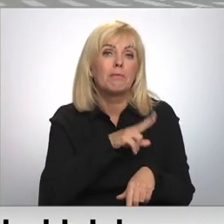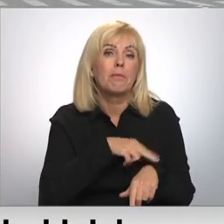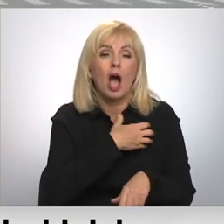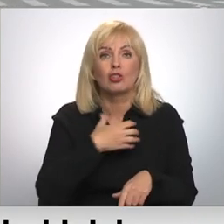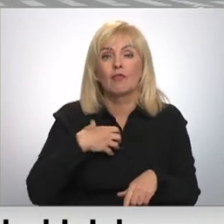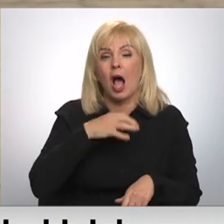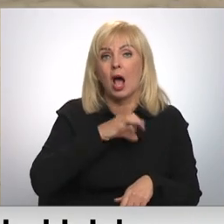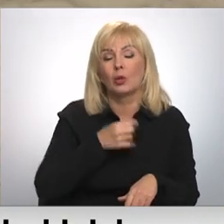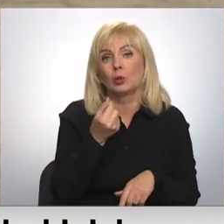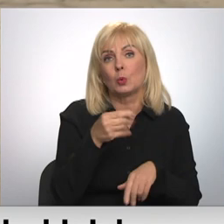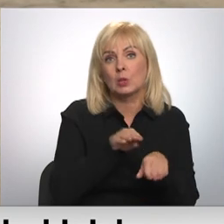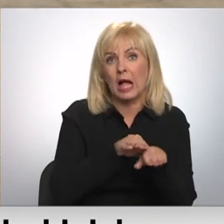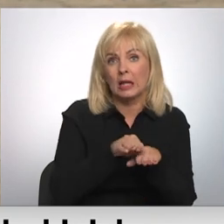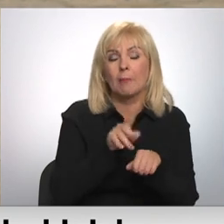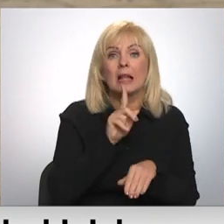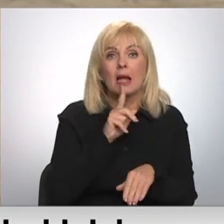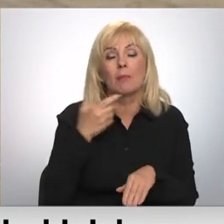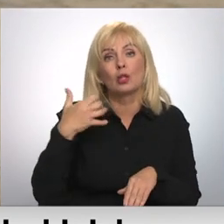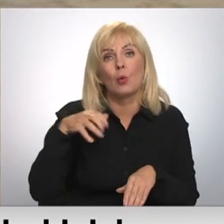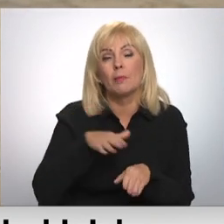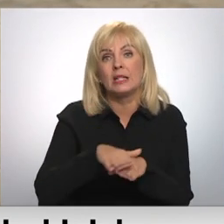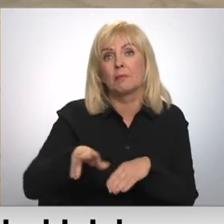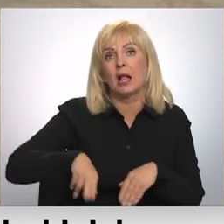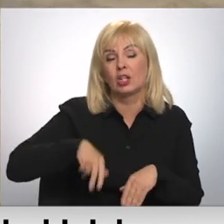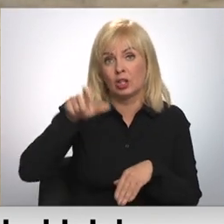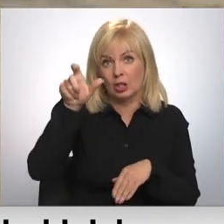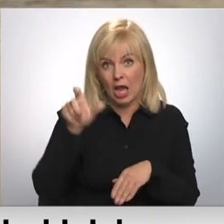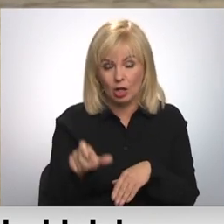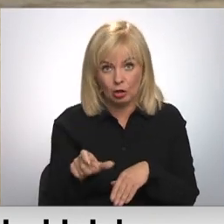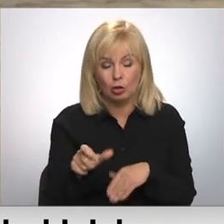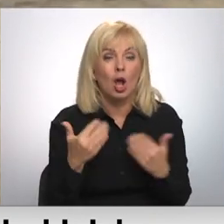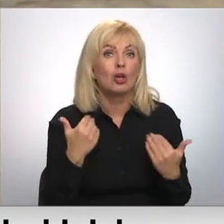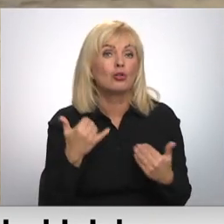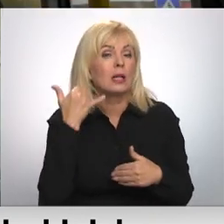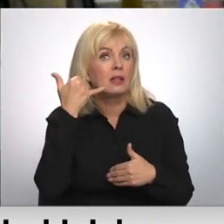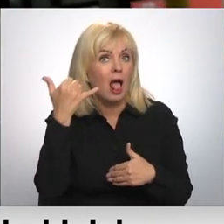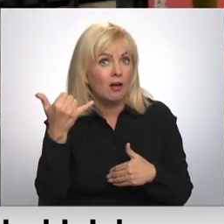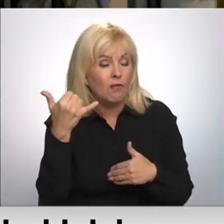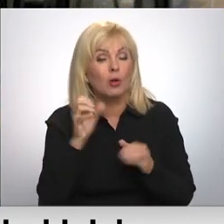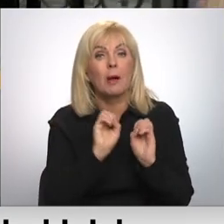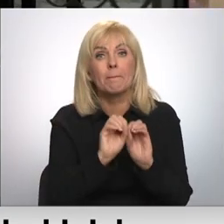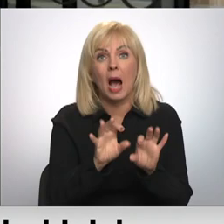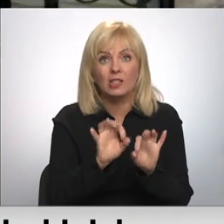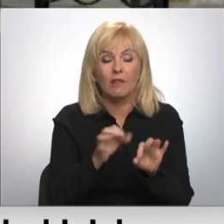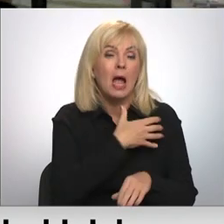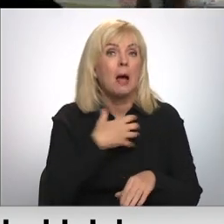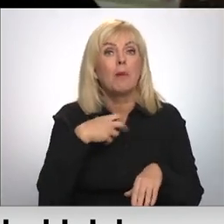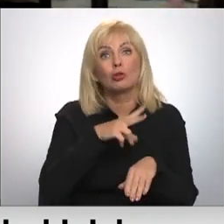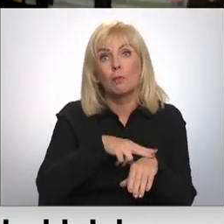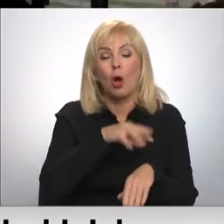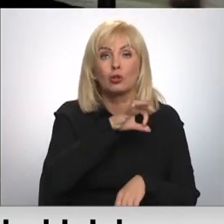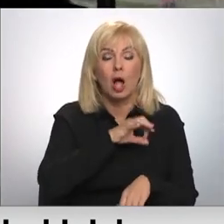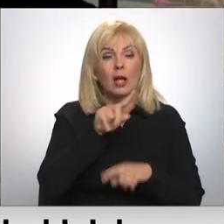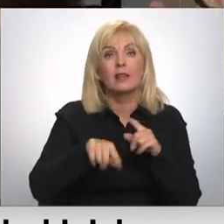atalgojums esot līdzīgs. Savukārt Liepājas domas izpilddirektors Renāts Fridsbergs šodien telefonu sarunā pastāstīja, ka pašvaldības policistu